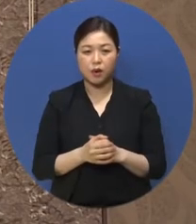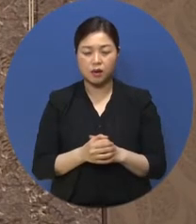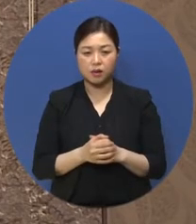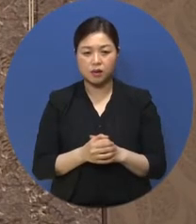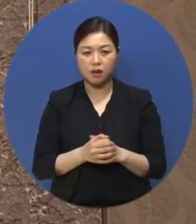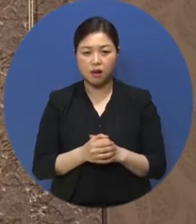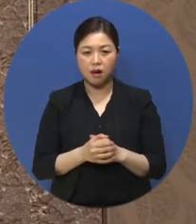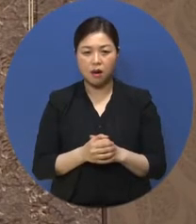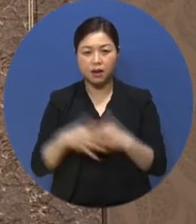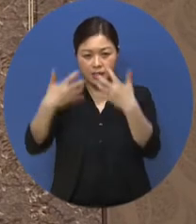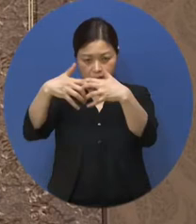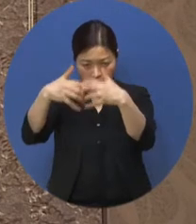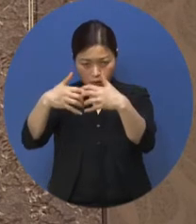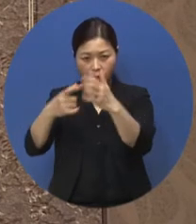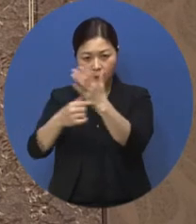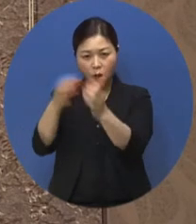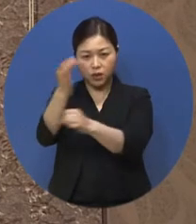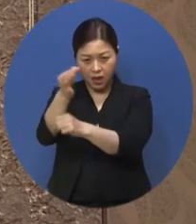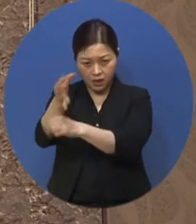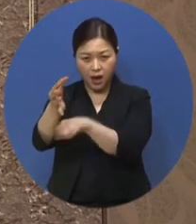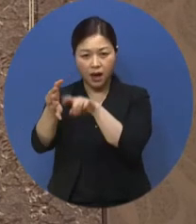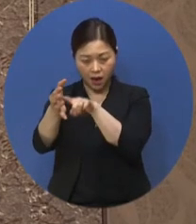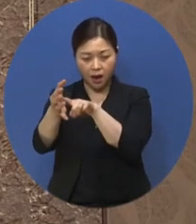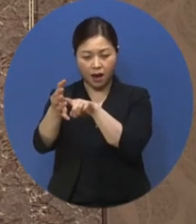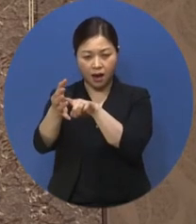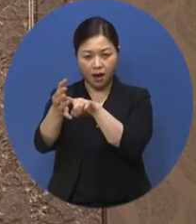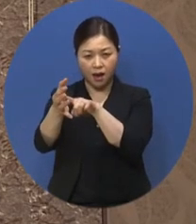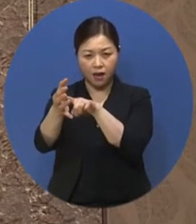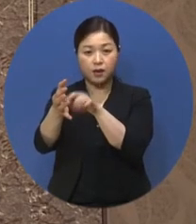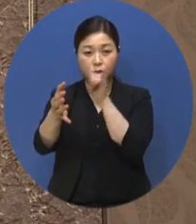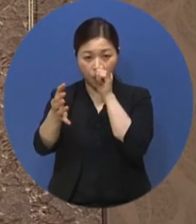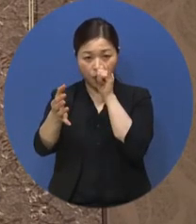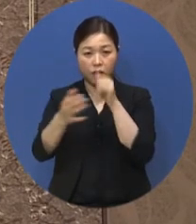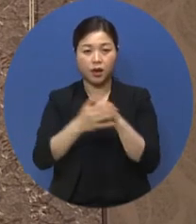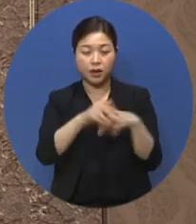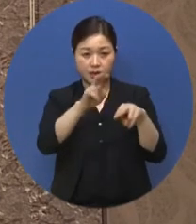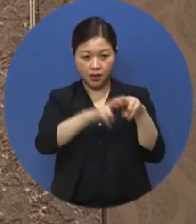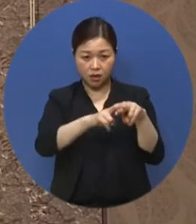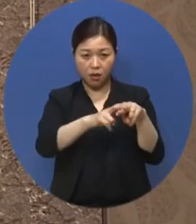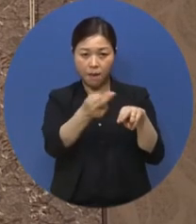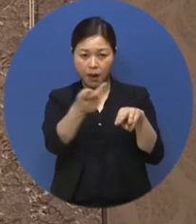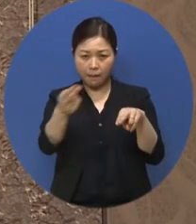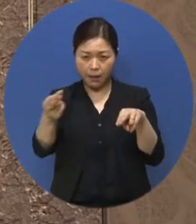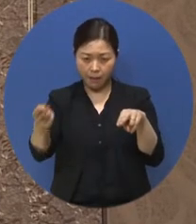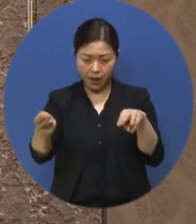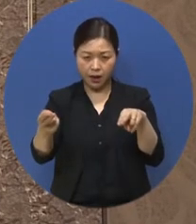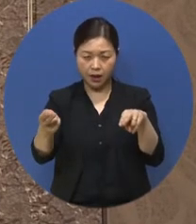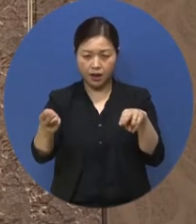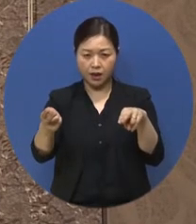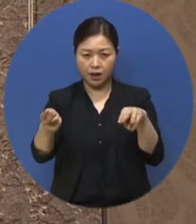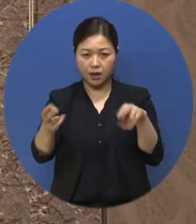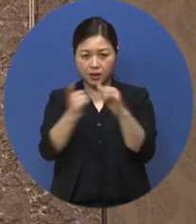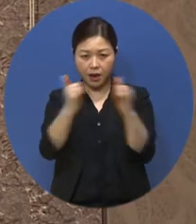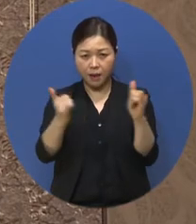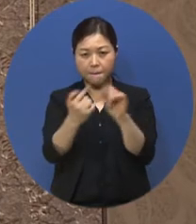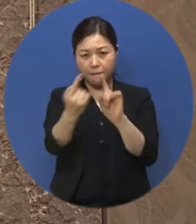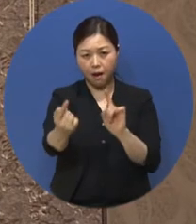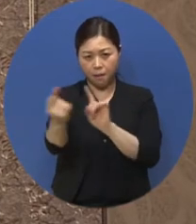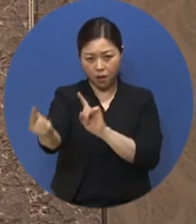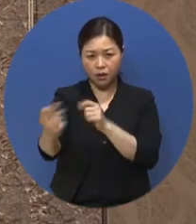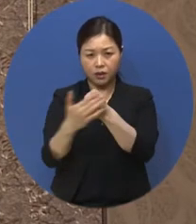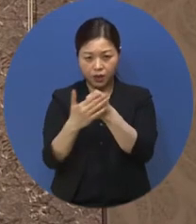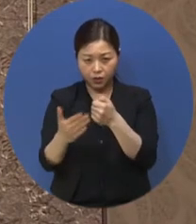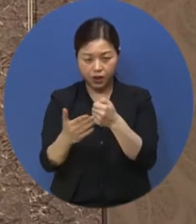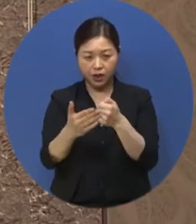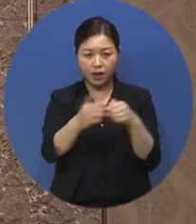있게 처리를 하고요. 네. 그다음에 이제 만약에 좌석이 비잖아요. 거리두기로 인해서 티켓보다 이제